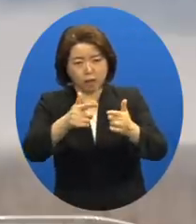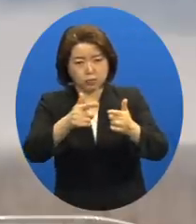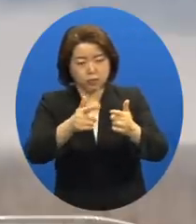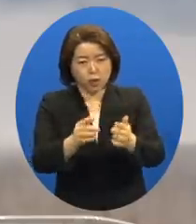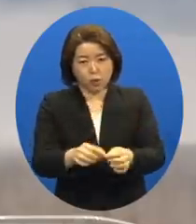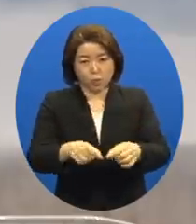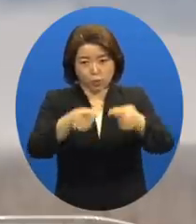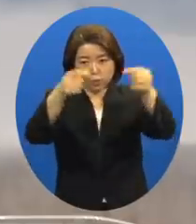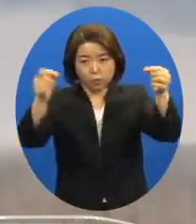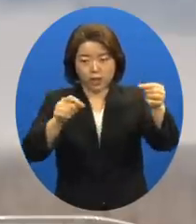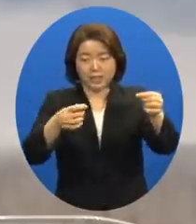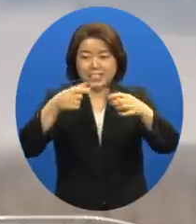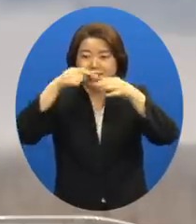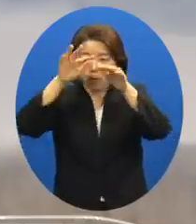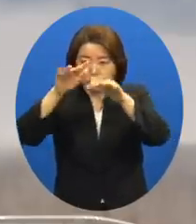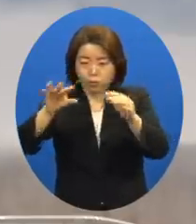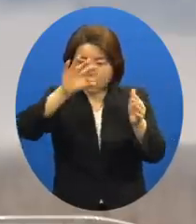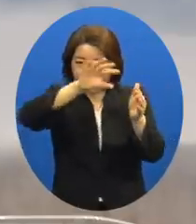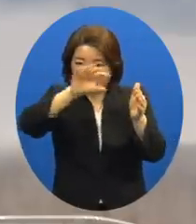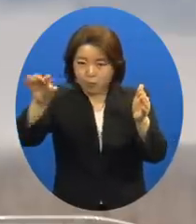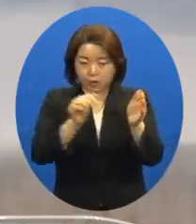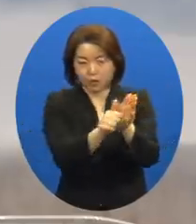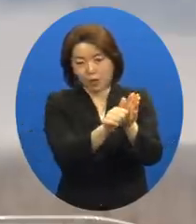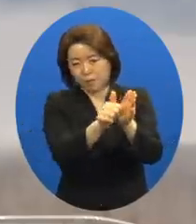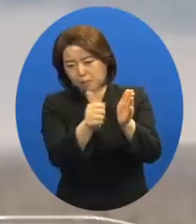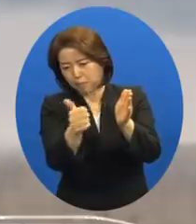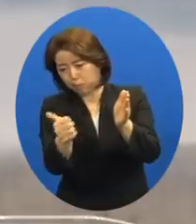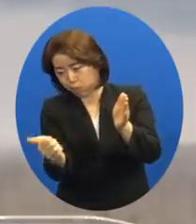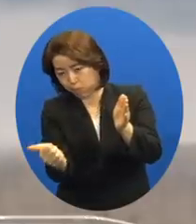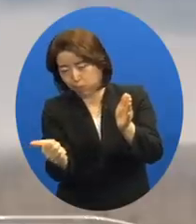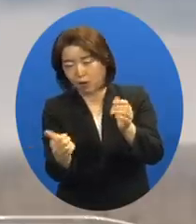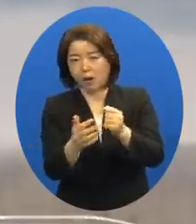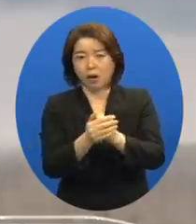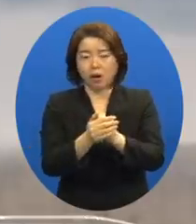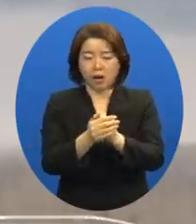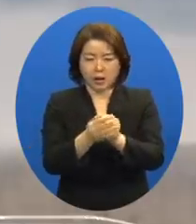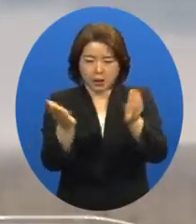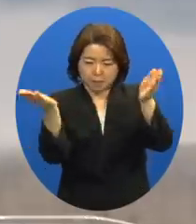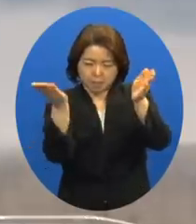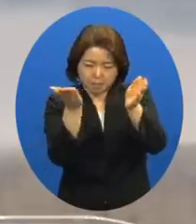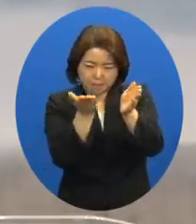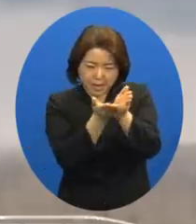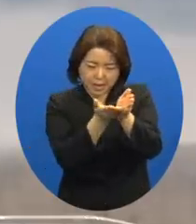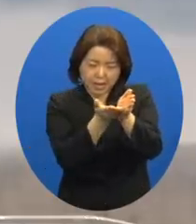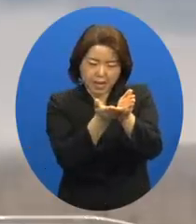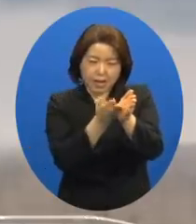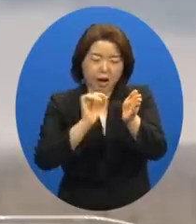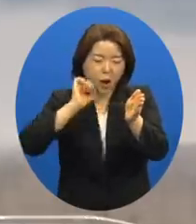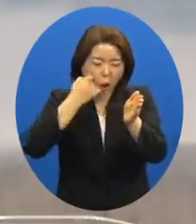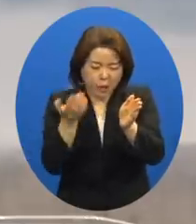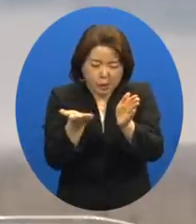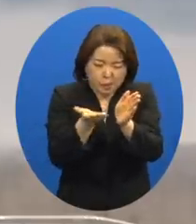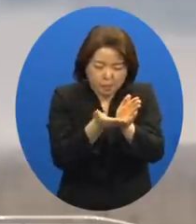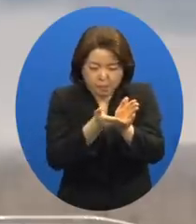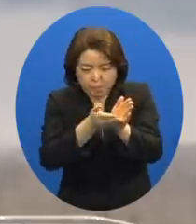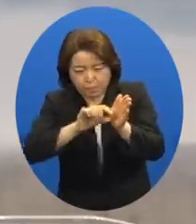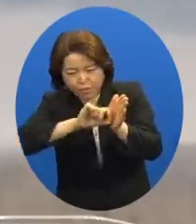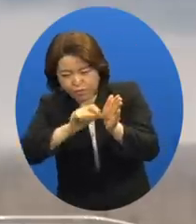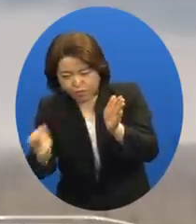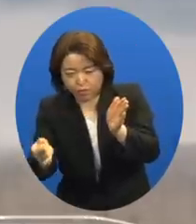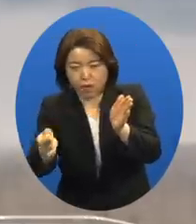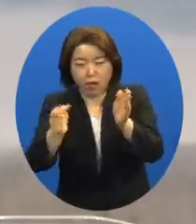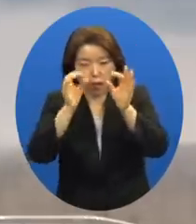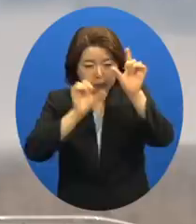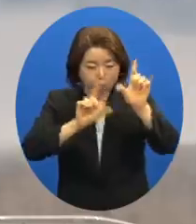못해서 쭉 찢어져 겨우 끄트머리가 그 줄기에 붙어있는 모습을